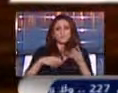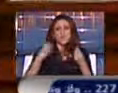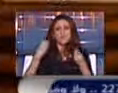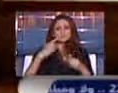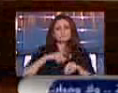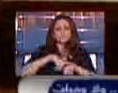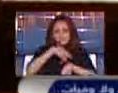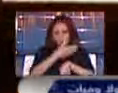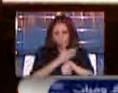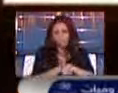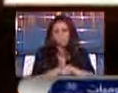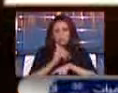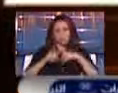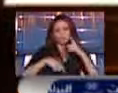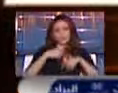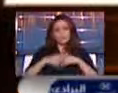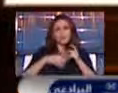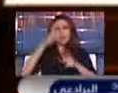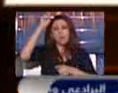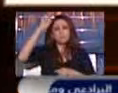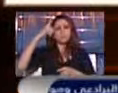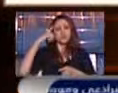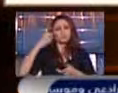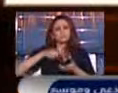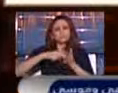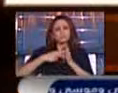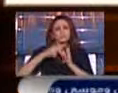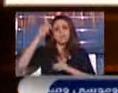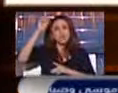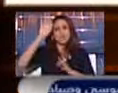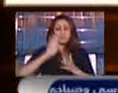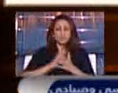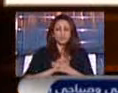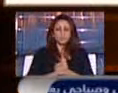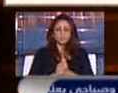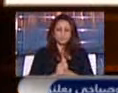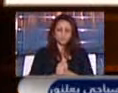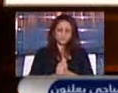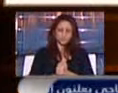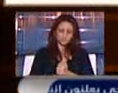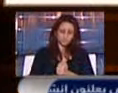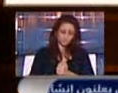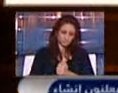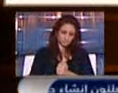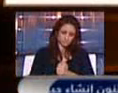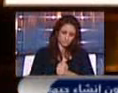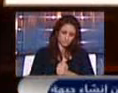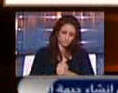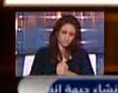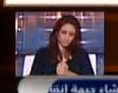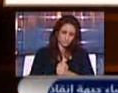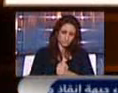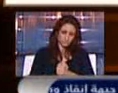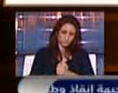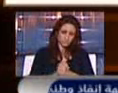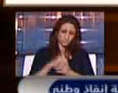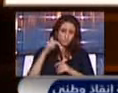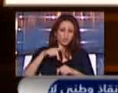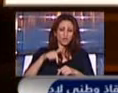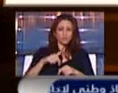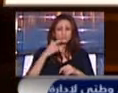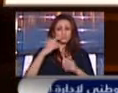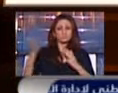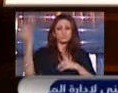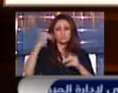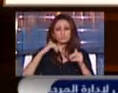جدا الى ان يحل ربنا المشكله دي. طيب الدعوه يا فندم النهارده كان في اجتماع لكل